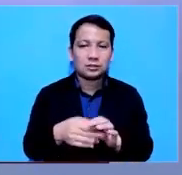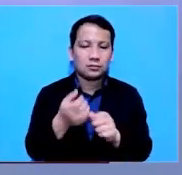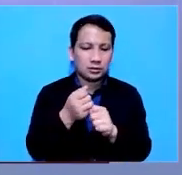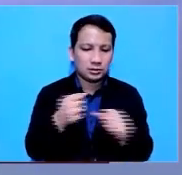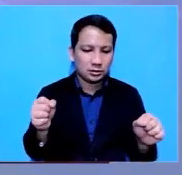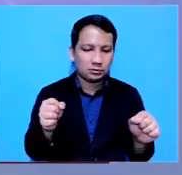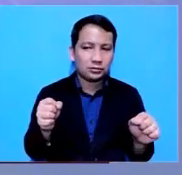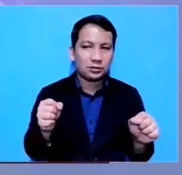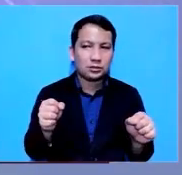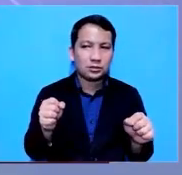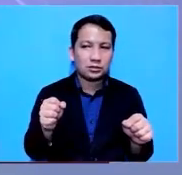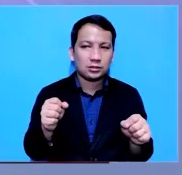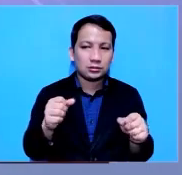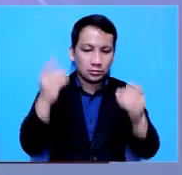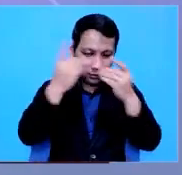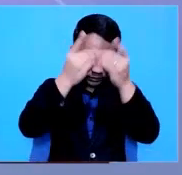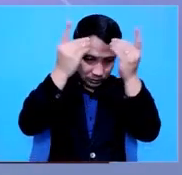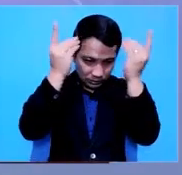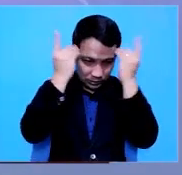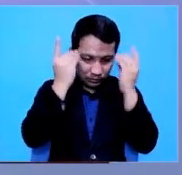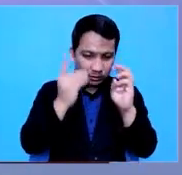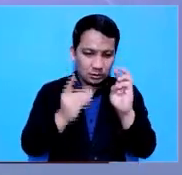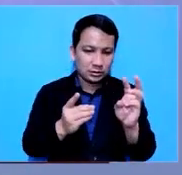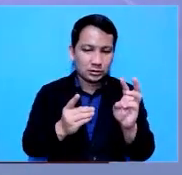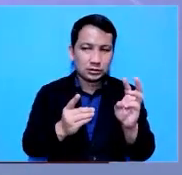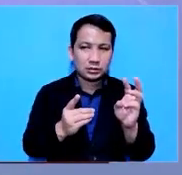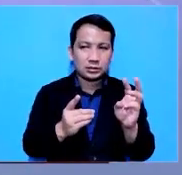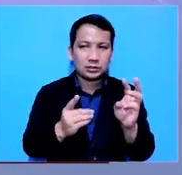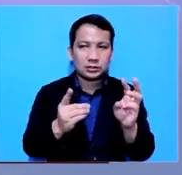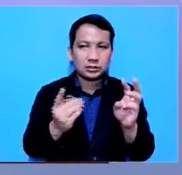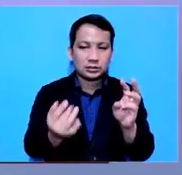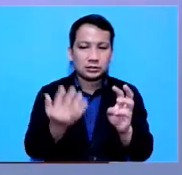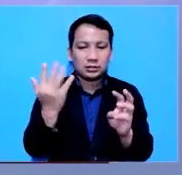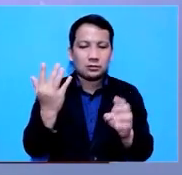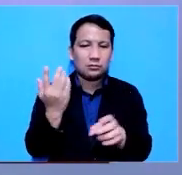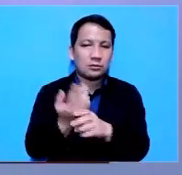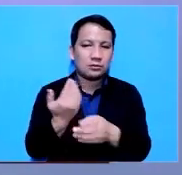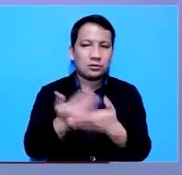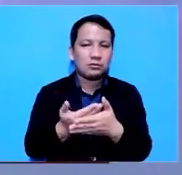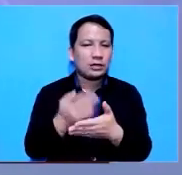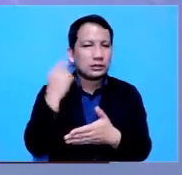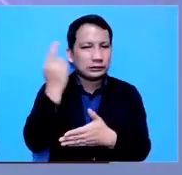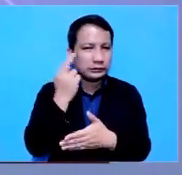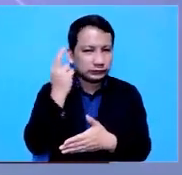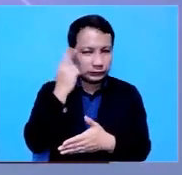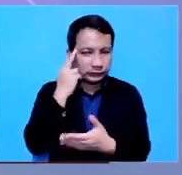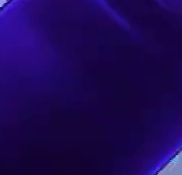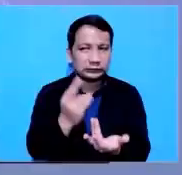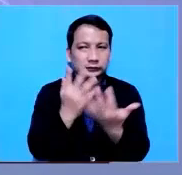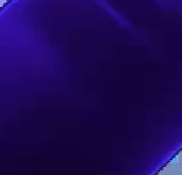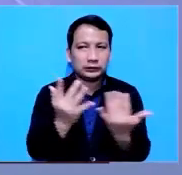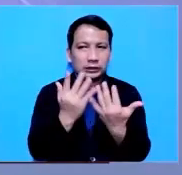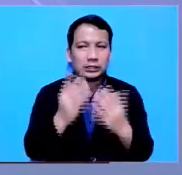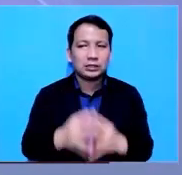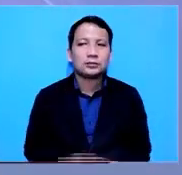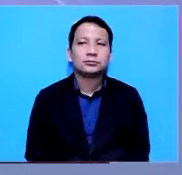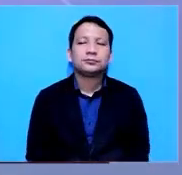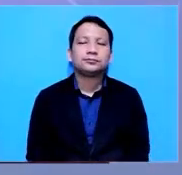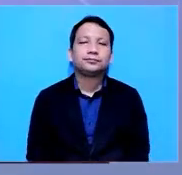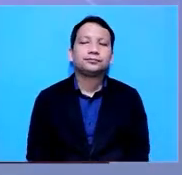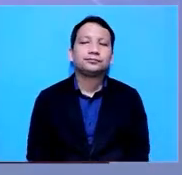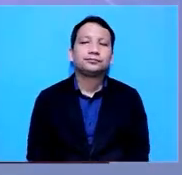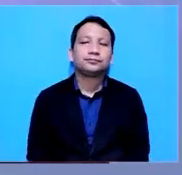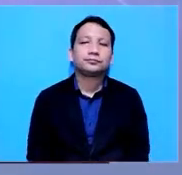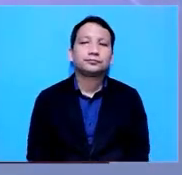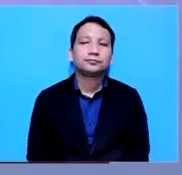empleyado ng Disneyland pero may 6 na muntikang mas suffocate. Inaalam pa ang sanhi ng apoy. May sibiklab